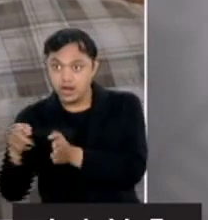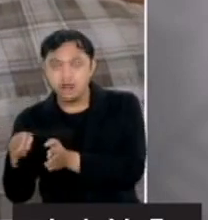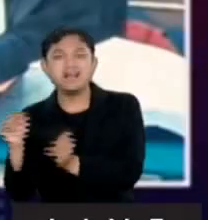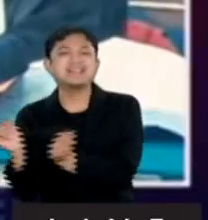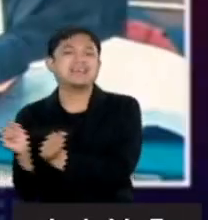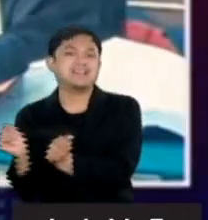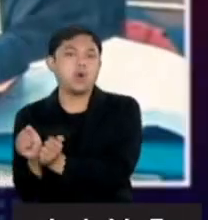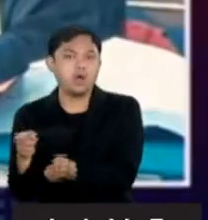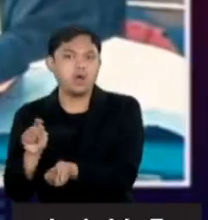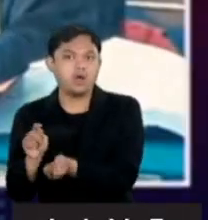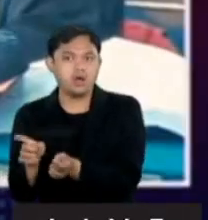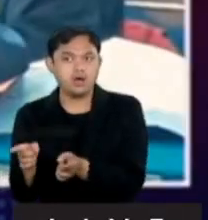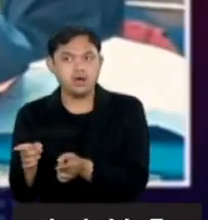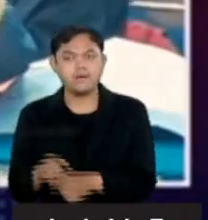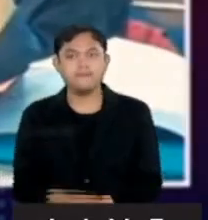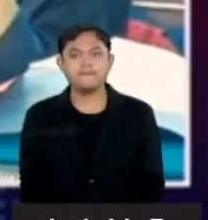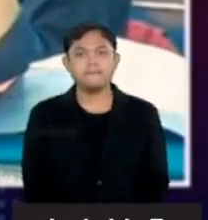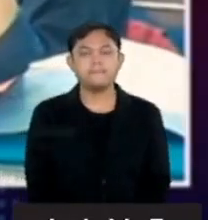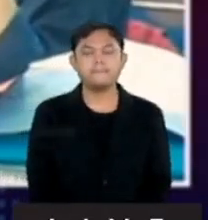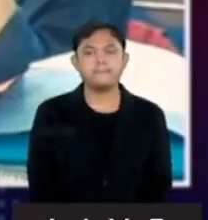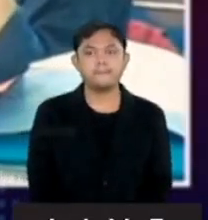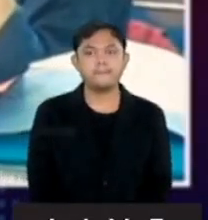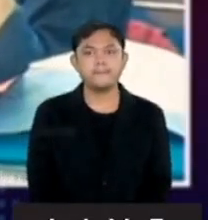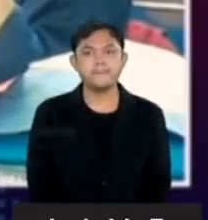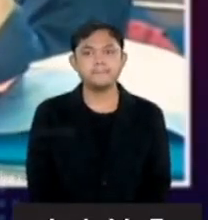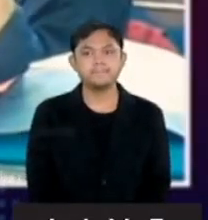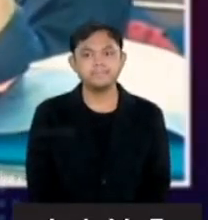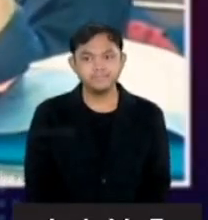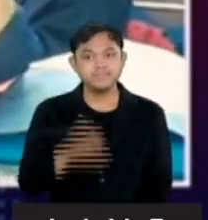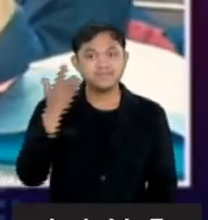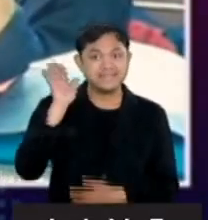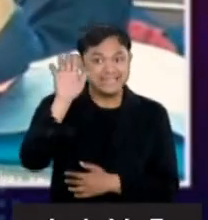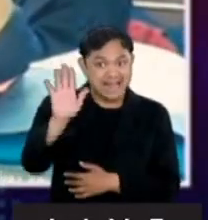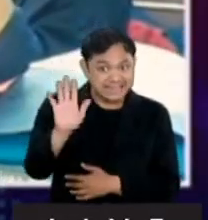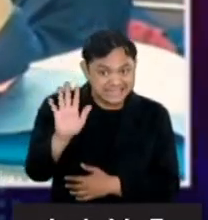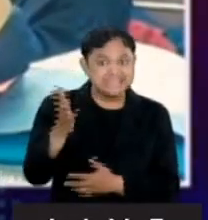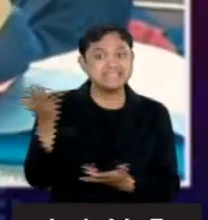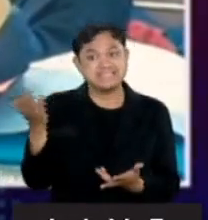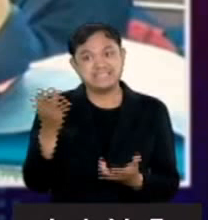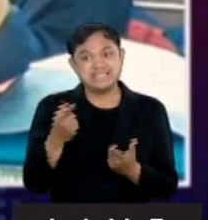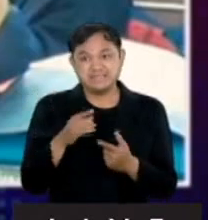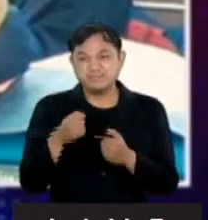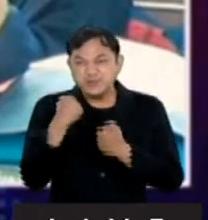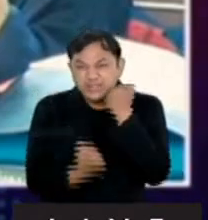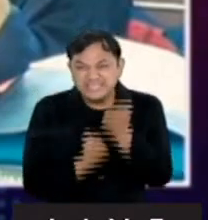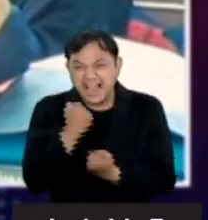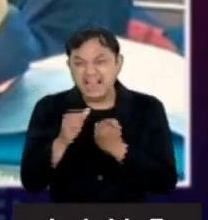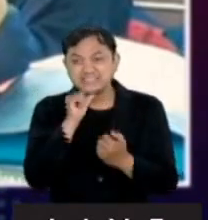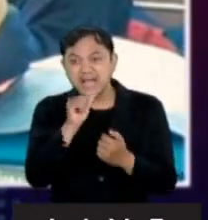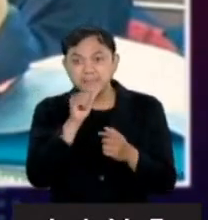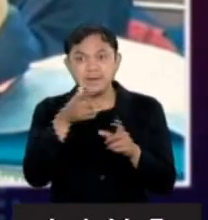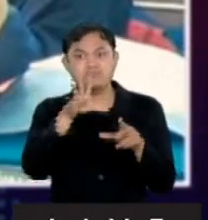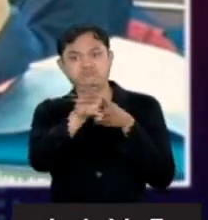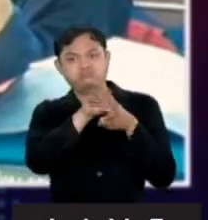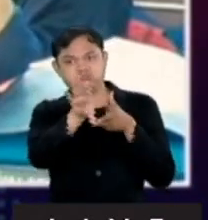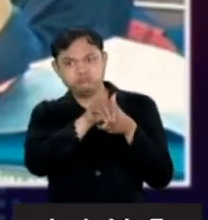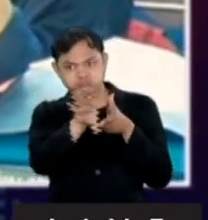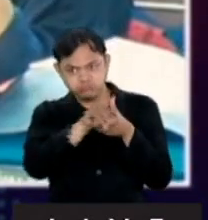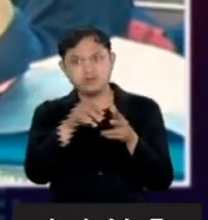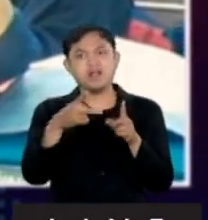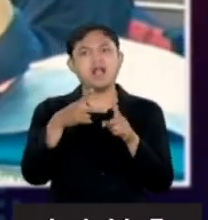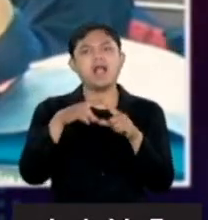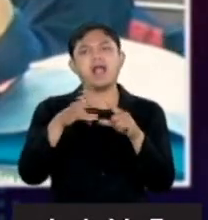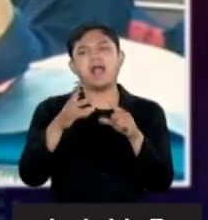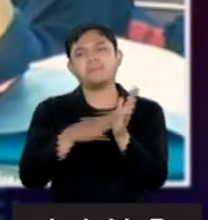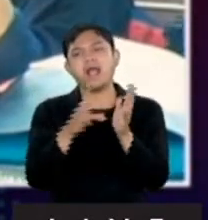dari Puslapfor dan seorang teknik CCTV bernama Afung. Kemudian pada hari ini juga diagendakan sidang untuk terdakwa